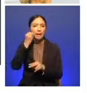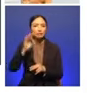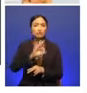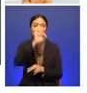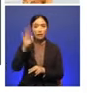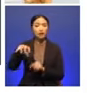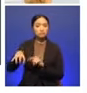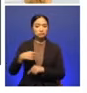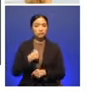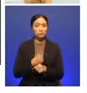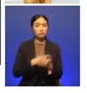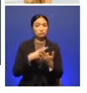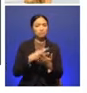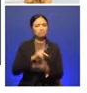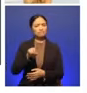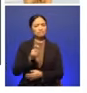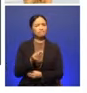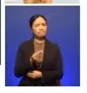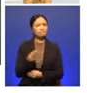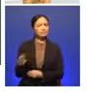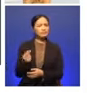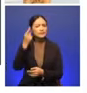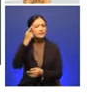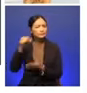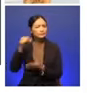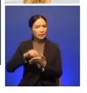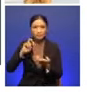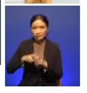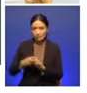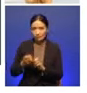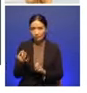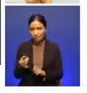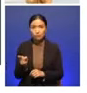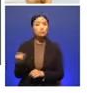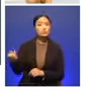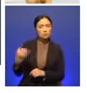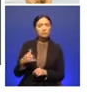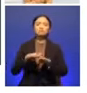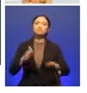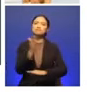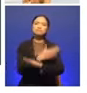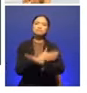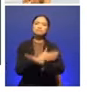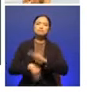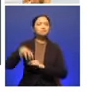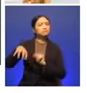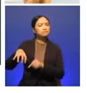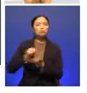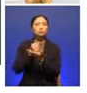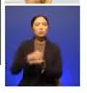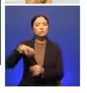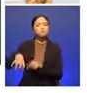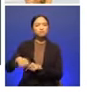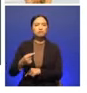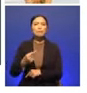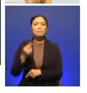การเราตั้งโจทย์ให้เขาคิดว่าเขาอยากจะแก้ปัญหาอะไรนะครับเขาบอกเด็กพิการในบ้านสารสงเคราะห์แห่งนี้เป็นโรคผิ